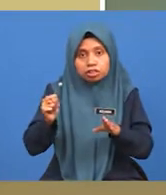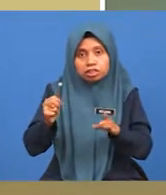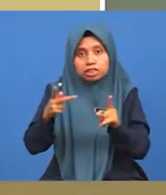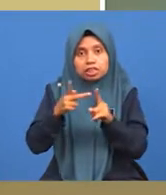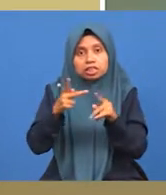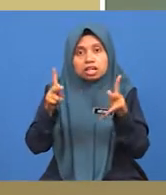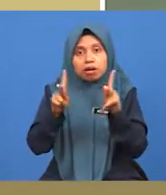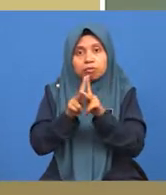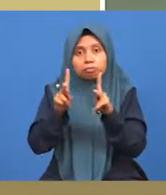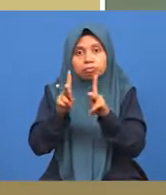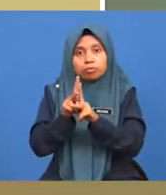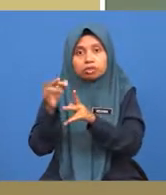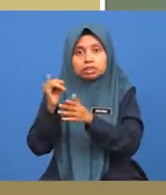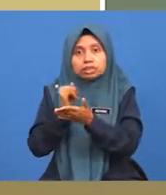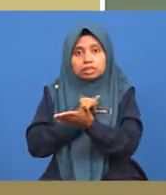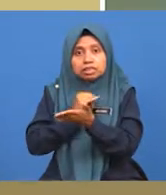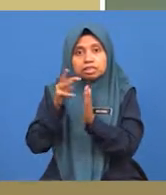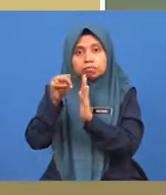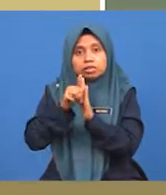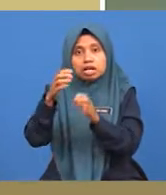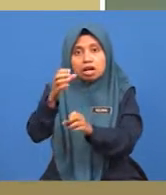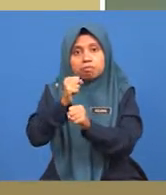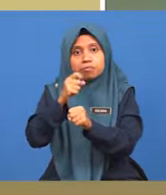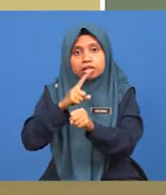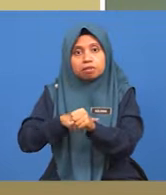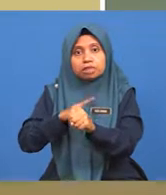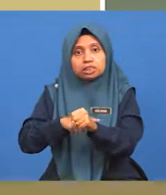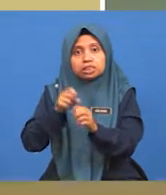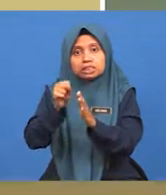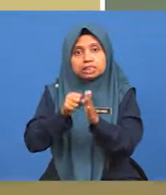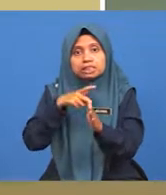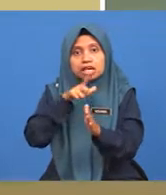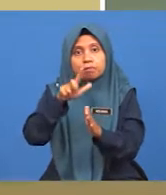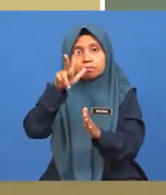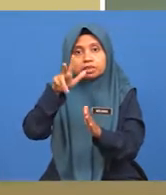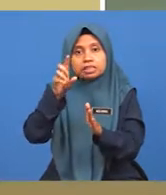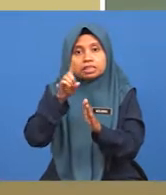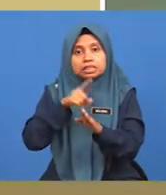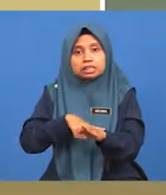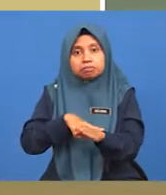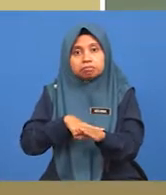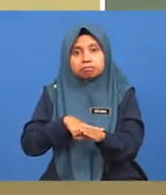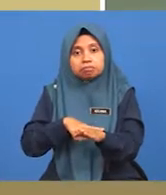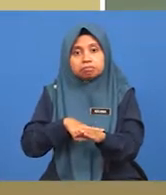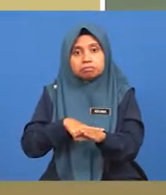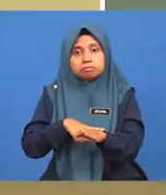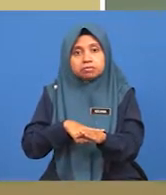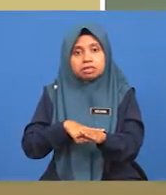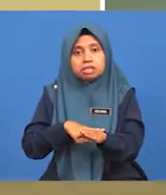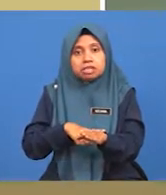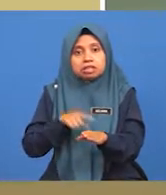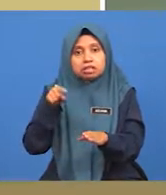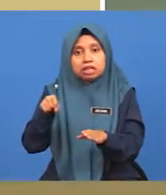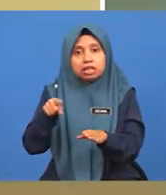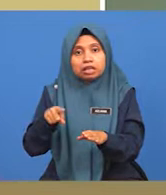Perjalanan ke kampung saya mengambil masa selama 3 jam.